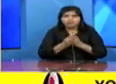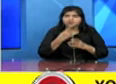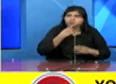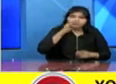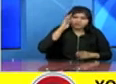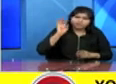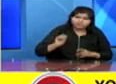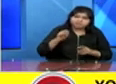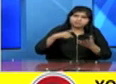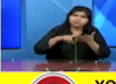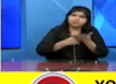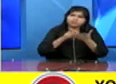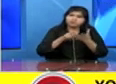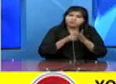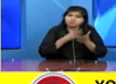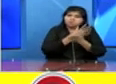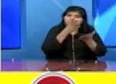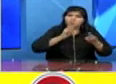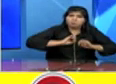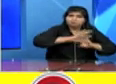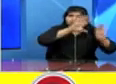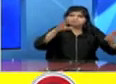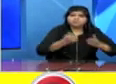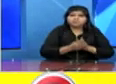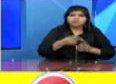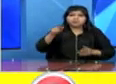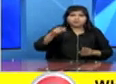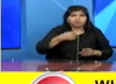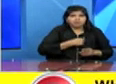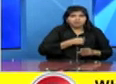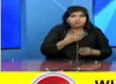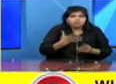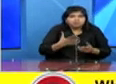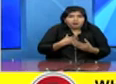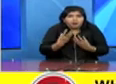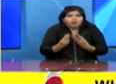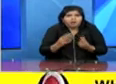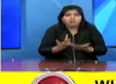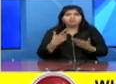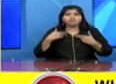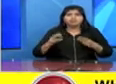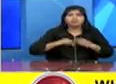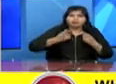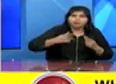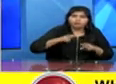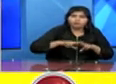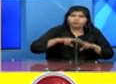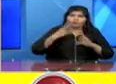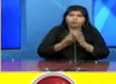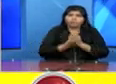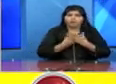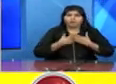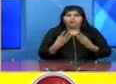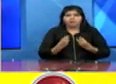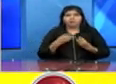बहुत भयंकर है और तकलीफ कर हाँ रहा है, तो हाँ। जब आपके साथ हुआ तो आपको क्या एकदम से इमीडिएट क्या रिस्पॉन्स था आपका? पहले तो बहुत डर